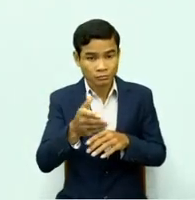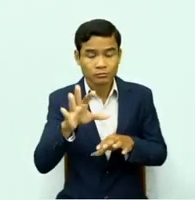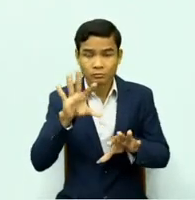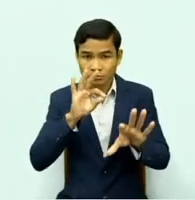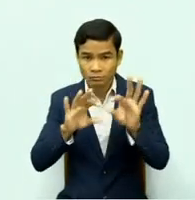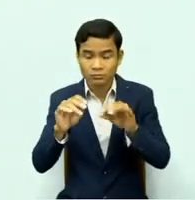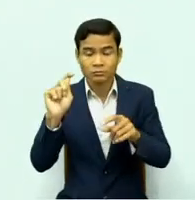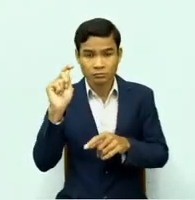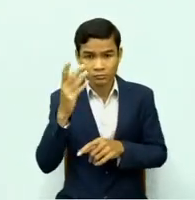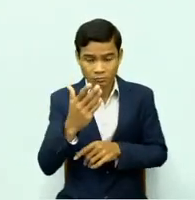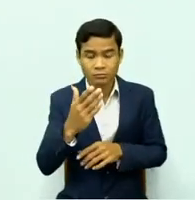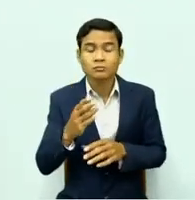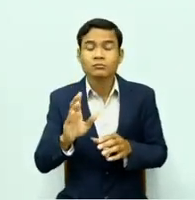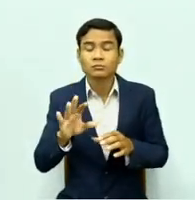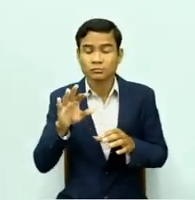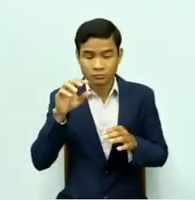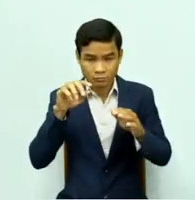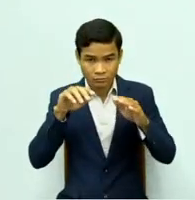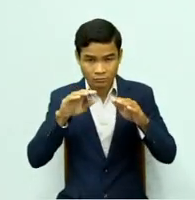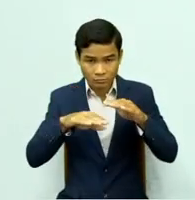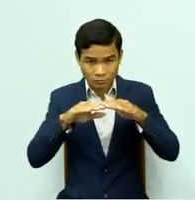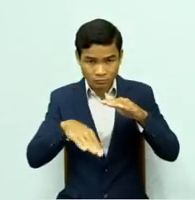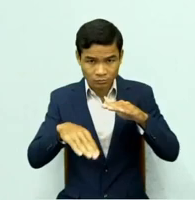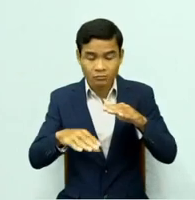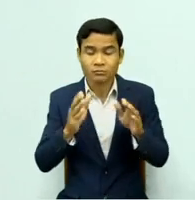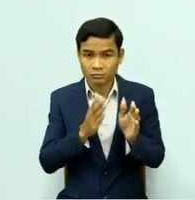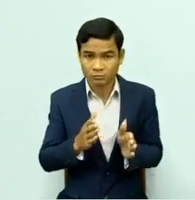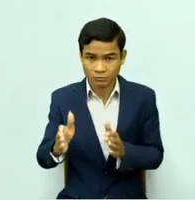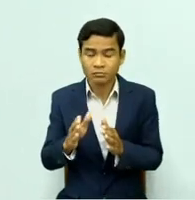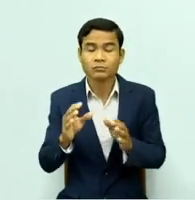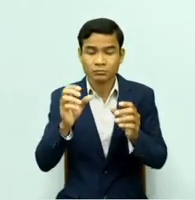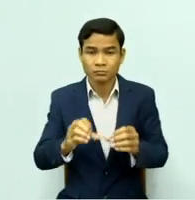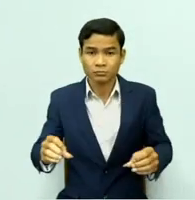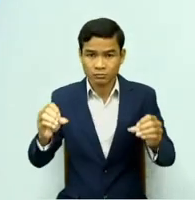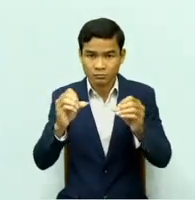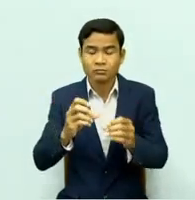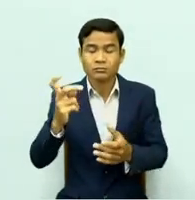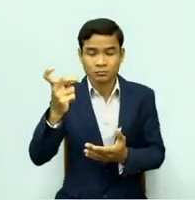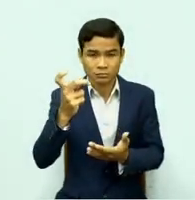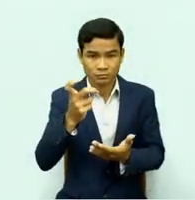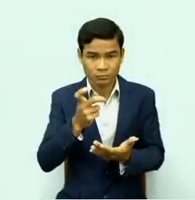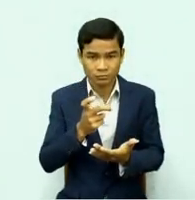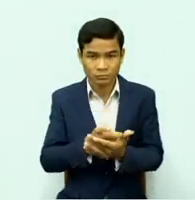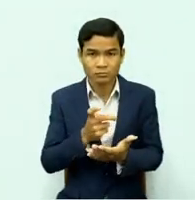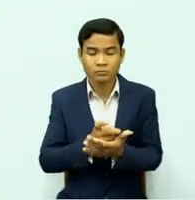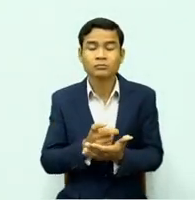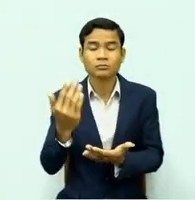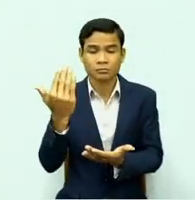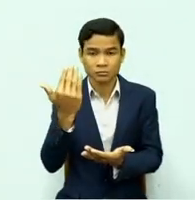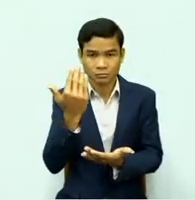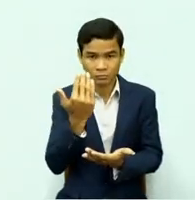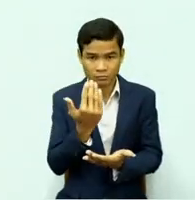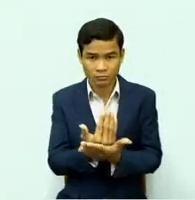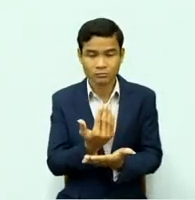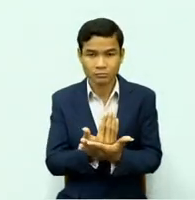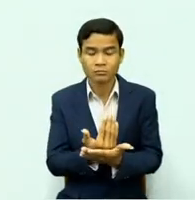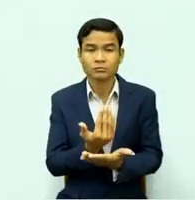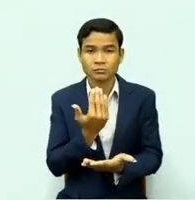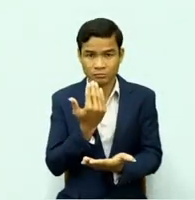ភាព ខាង ក្រោម ទៅ រៀប ជា លំនាំ គំរូ ស្ទួន អញ្ចឹង អ្នក គ្រូ មាន រូប ភាព បង្ហាញ កូន